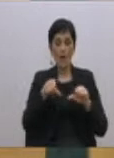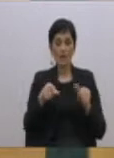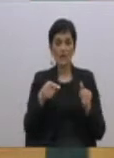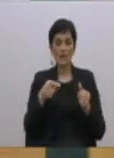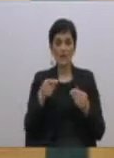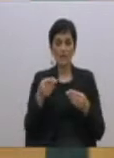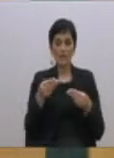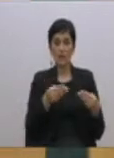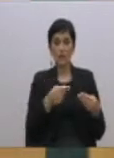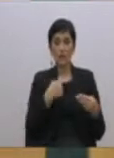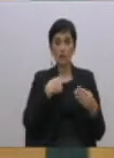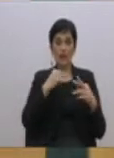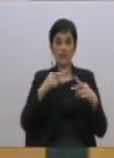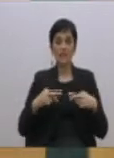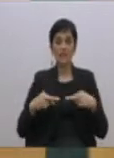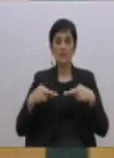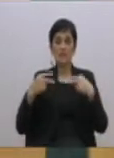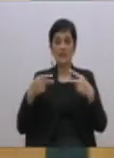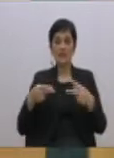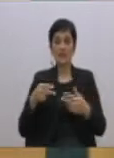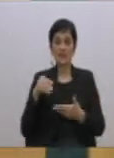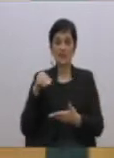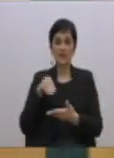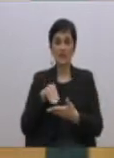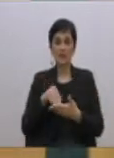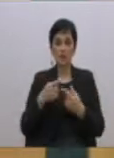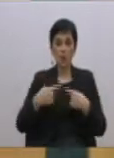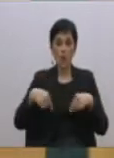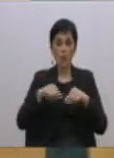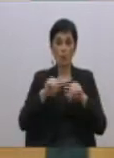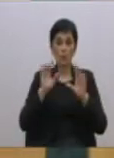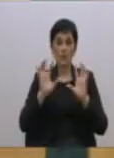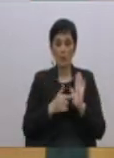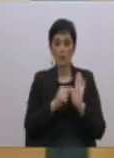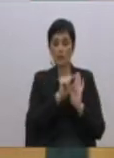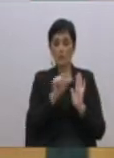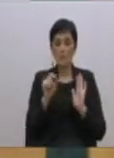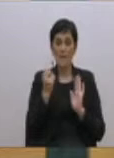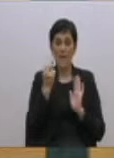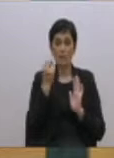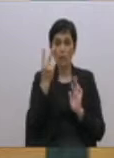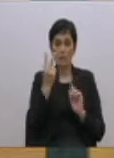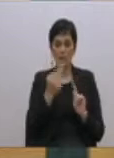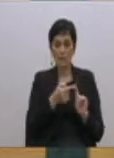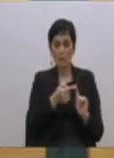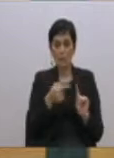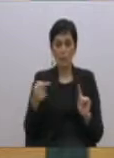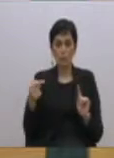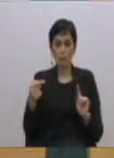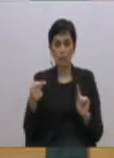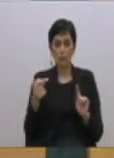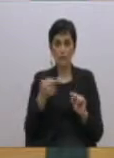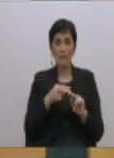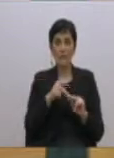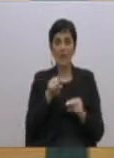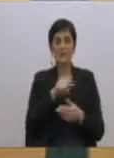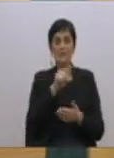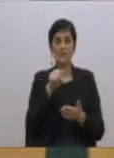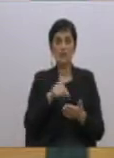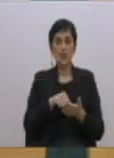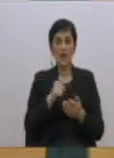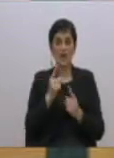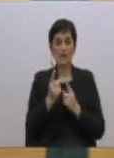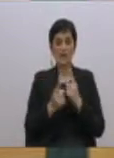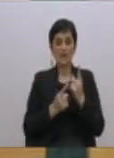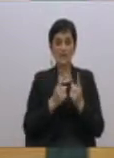enki, sule bașegops, organul canonis, urmă zame și de mâini. Da, este sakit hi, șem de gnaire, dar e